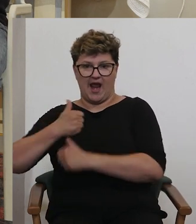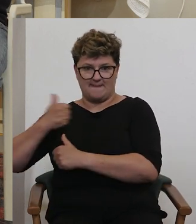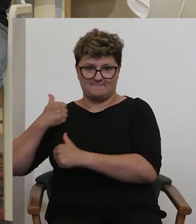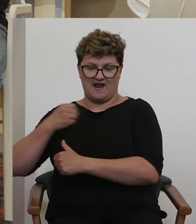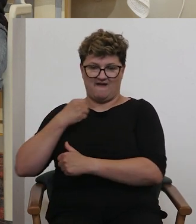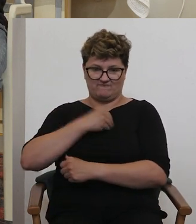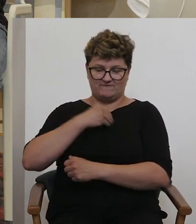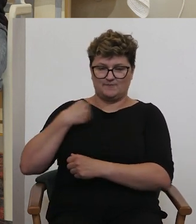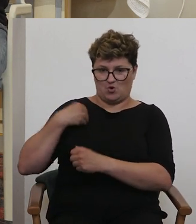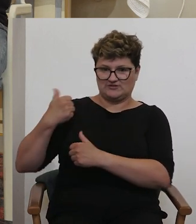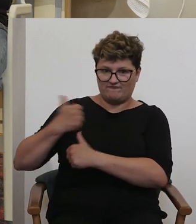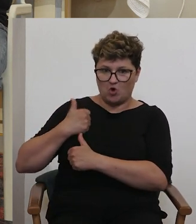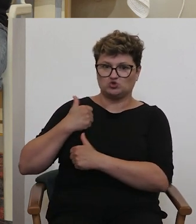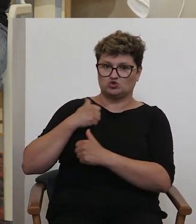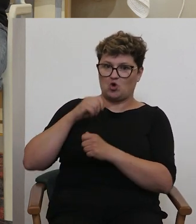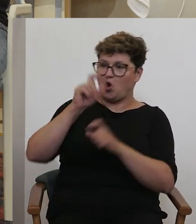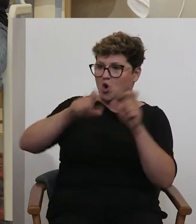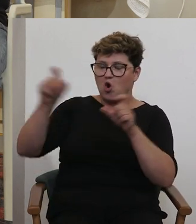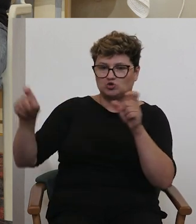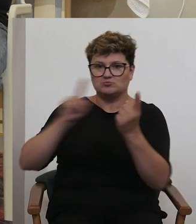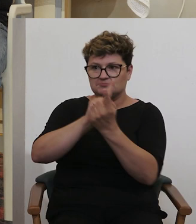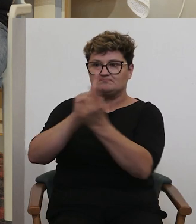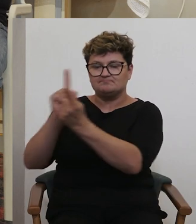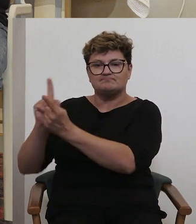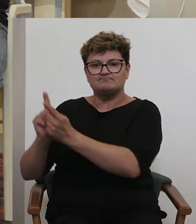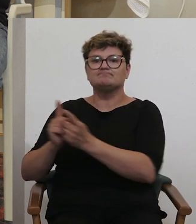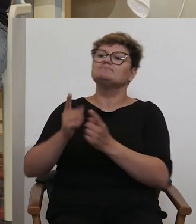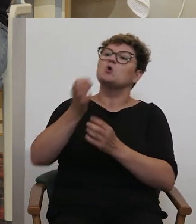i rozmów, z których tak naprawdę